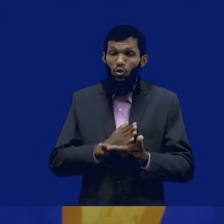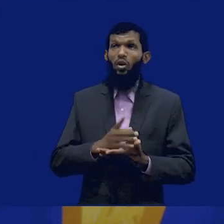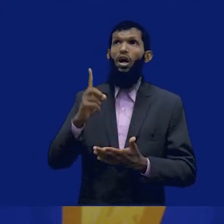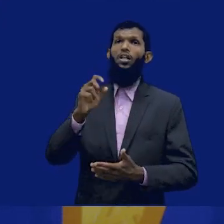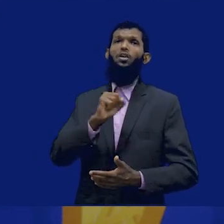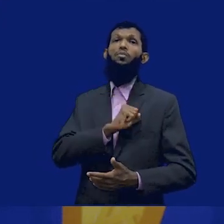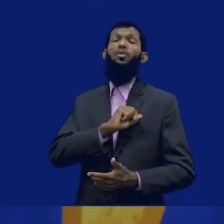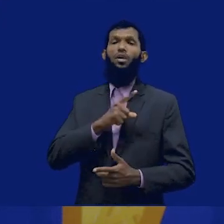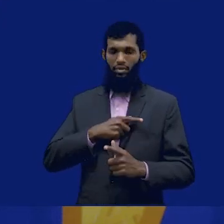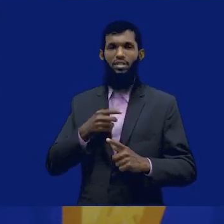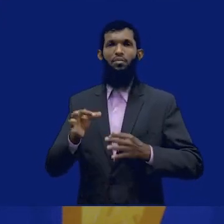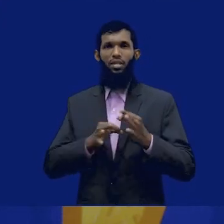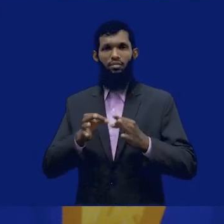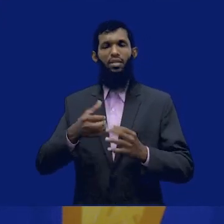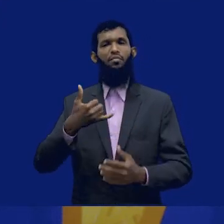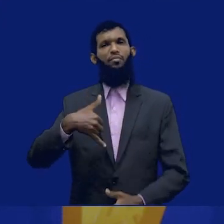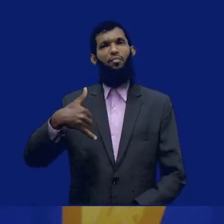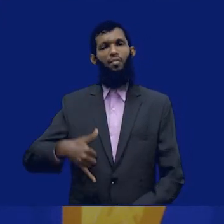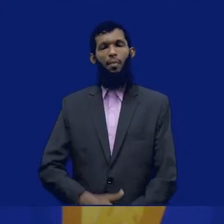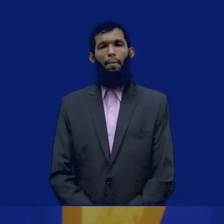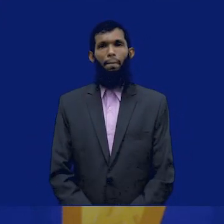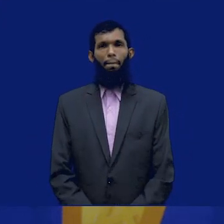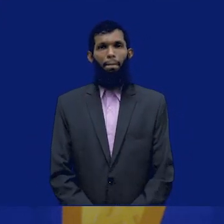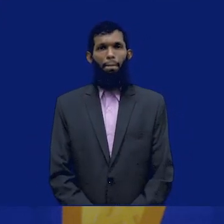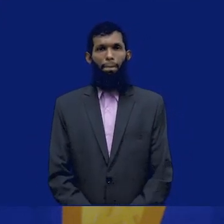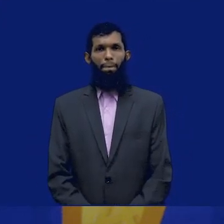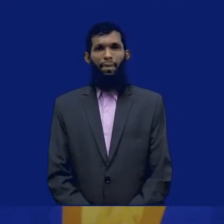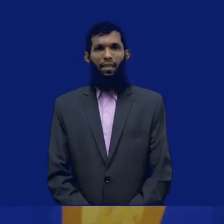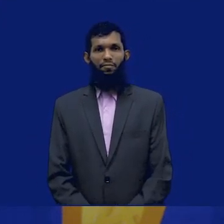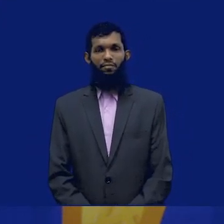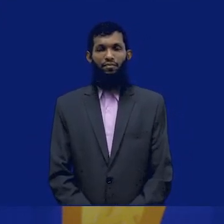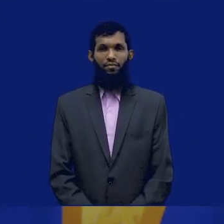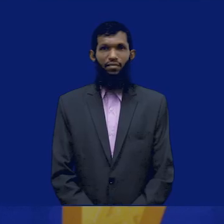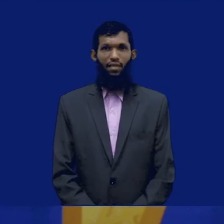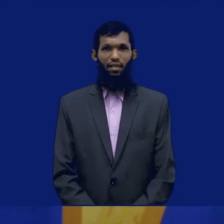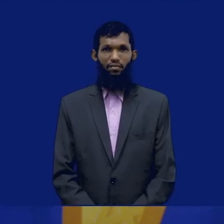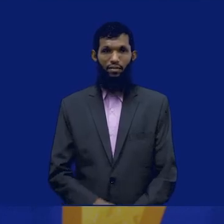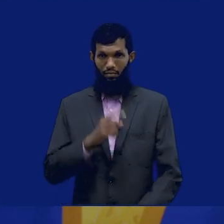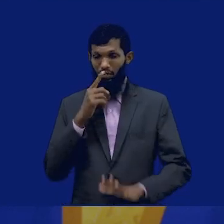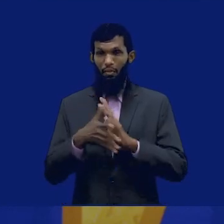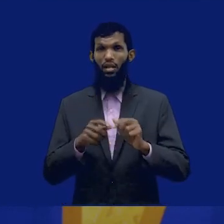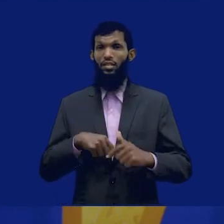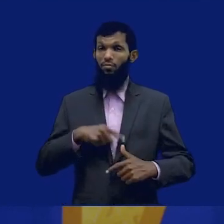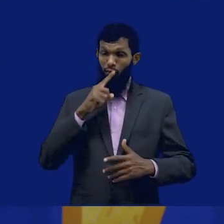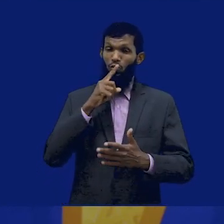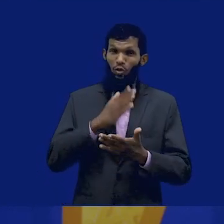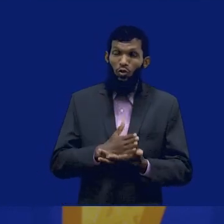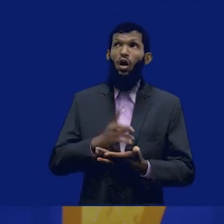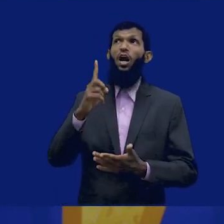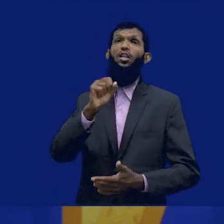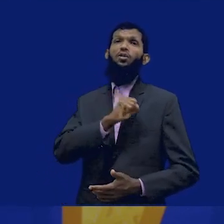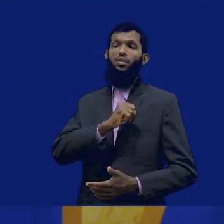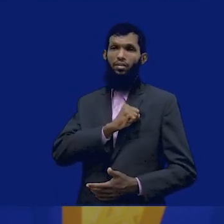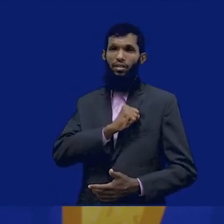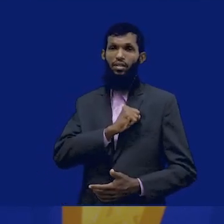آمَنَ بِاللَّهِ وَالْيَوْمِ الْآخِرِ وَالْمَلَائِكَةِ وَالْكِتَابِ. But on the other hand, the birr or the